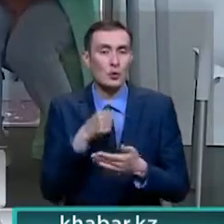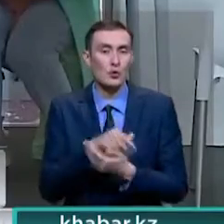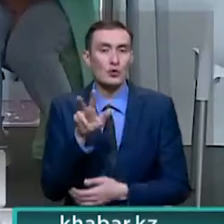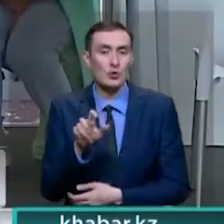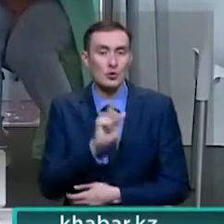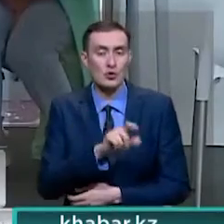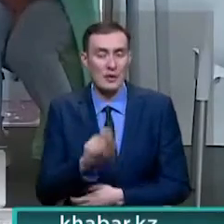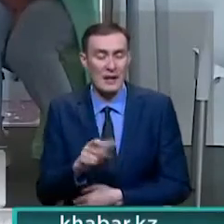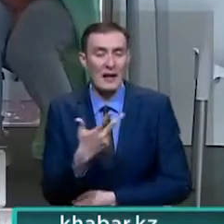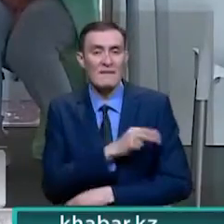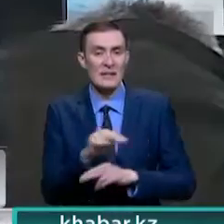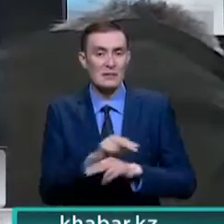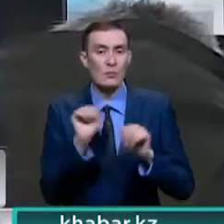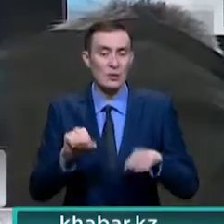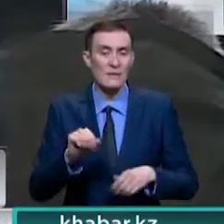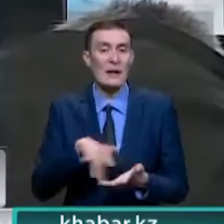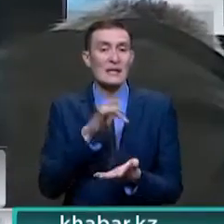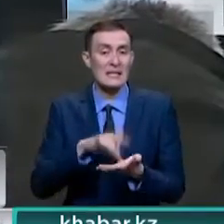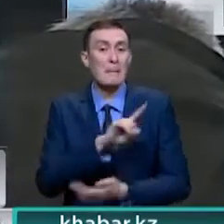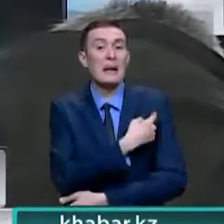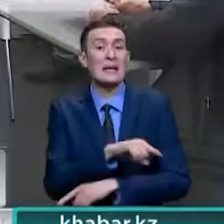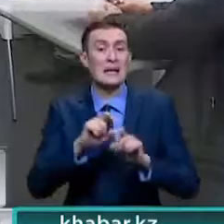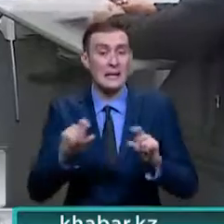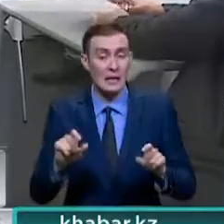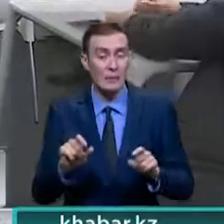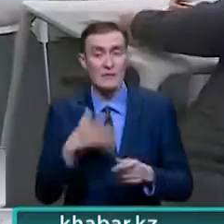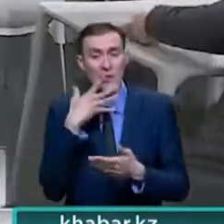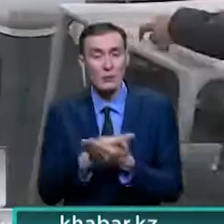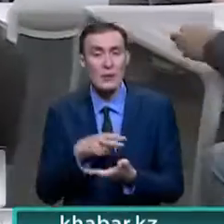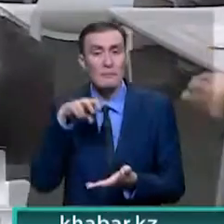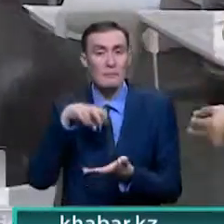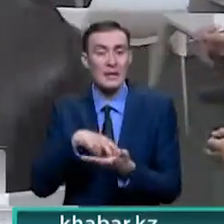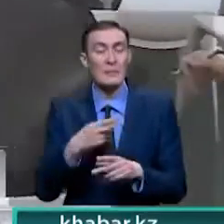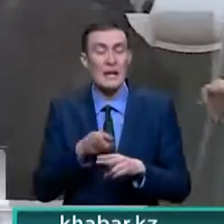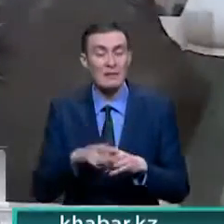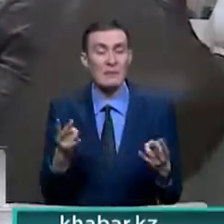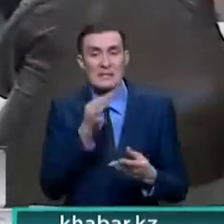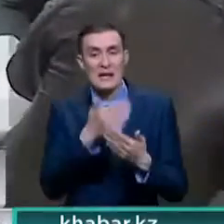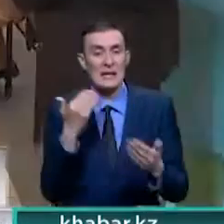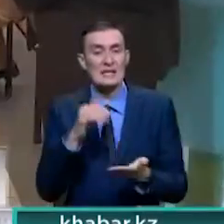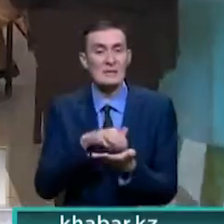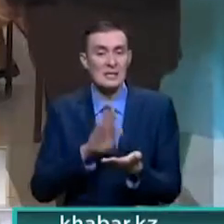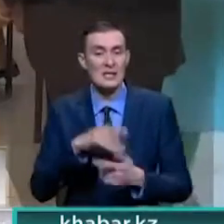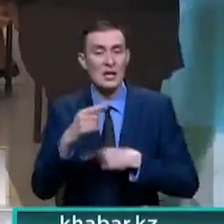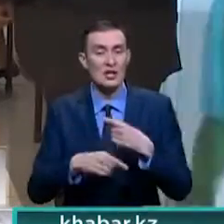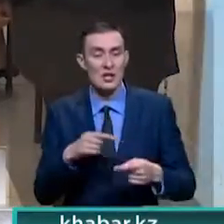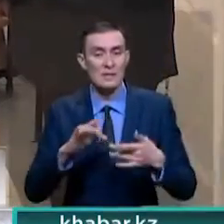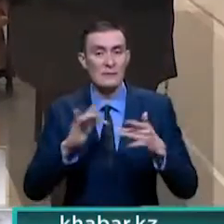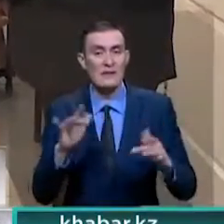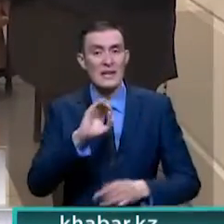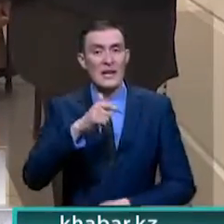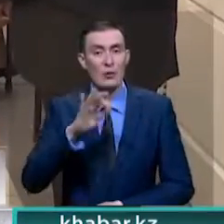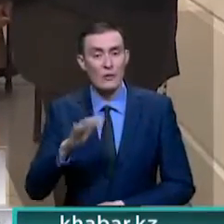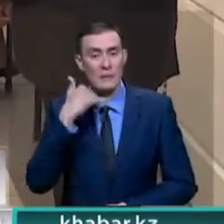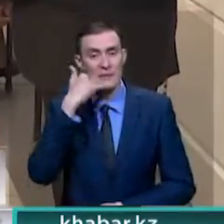300 человек. Вакцинироваться можно и в городских поликлиниках по прикреплению. Для этого следует заранее записаться через электронный портал ЕГОВ